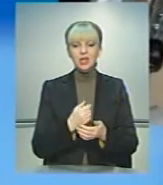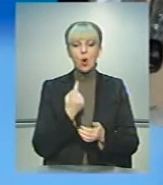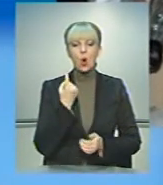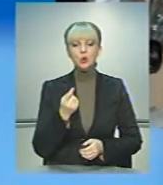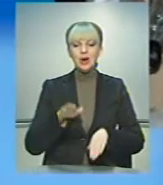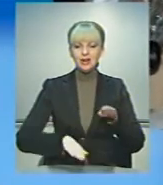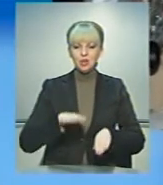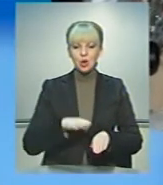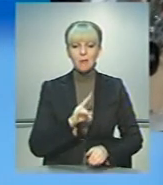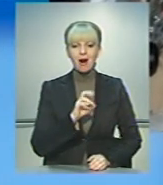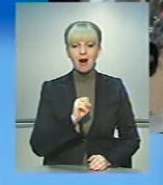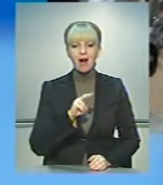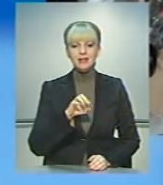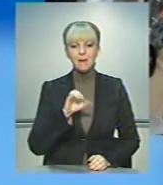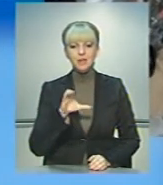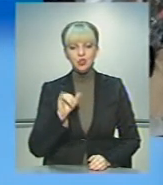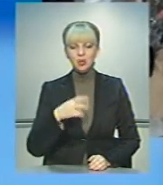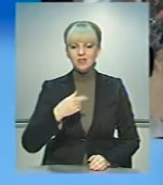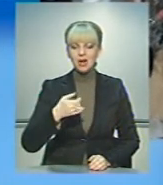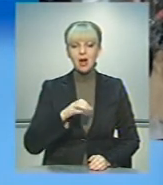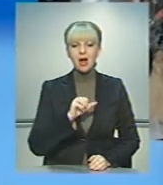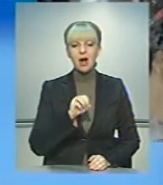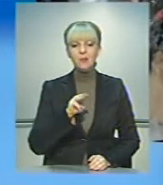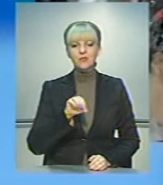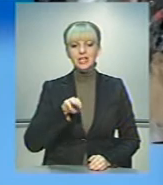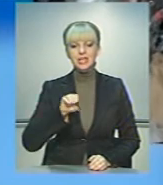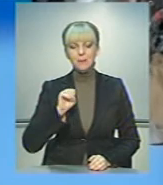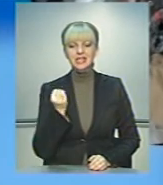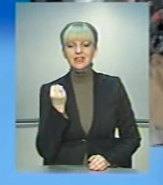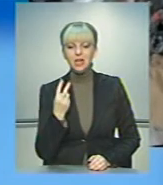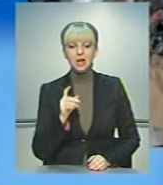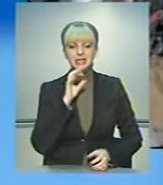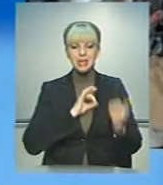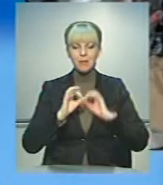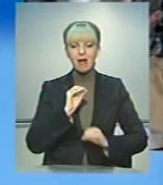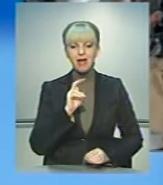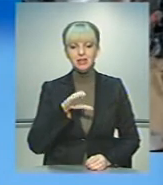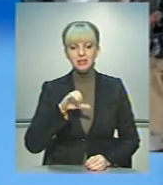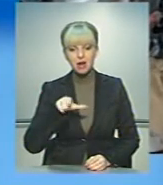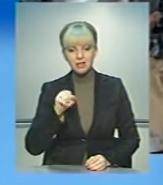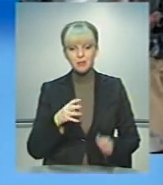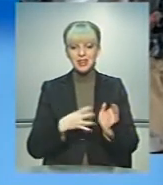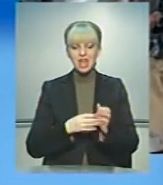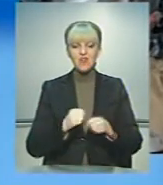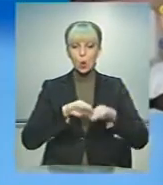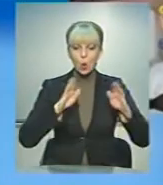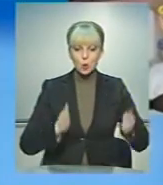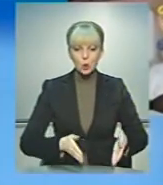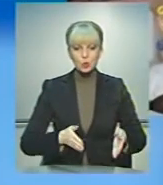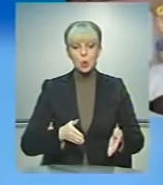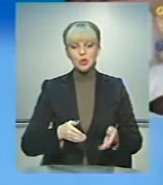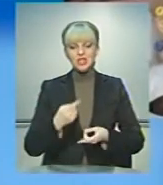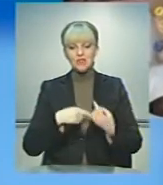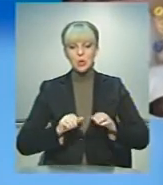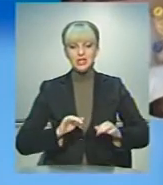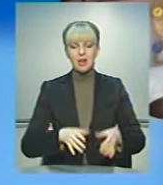1 кілограма канабісу, 20 грам амфетаміну та 12 таблеток екстазі. 9 холодильників зворотної